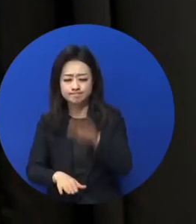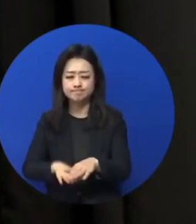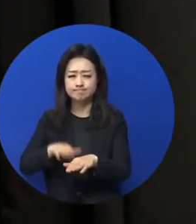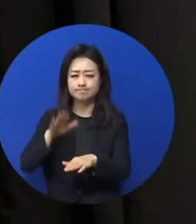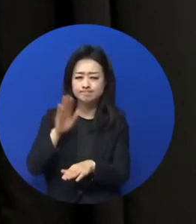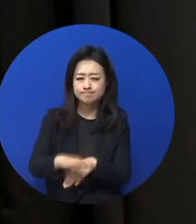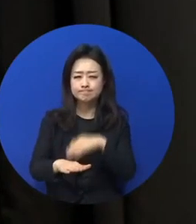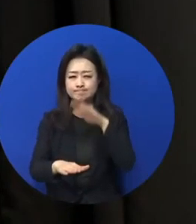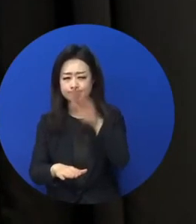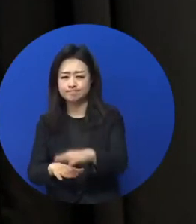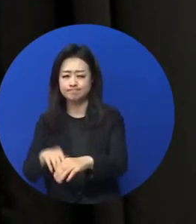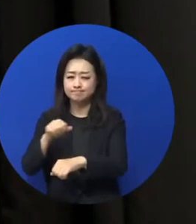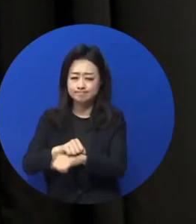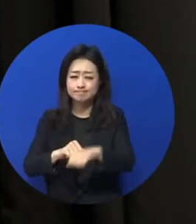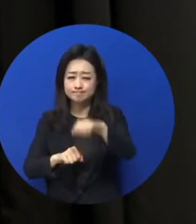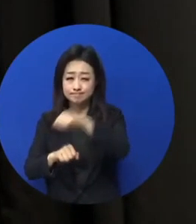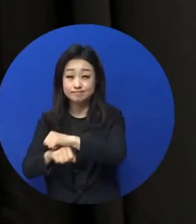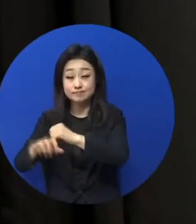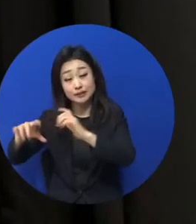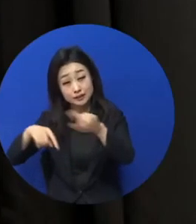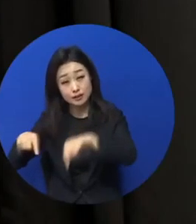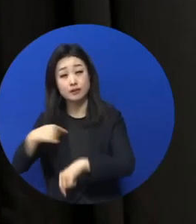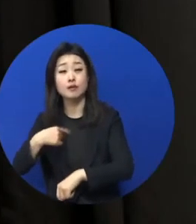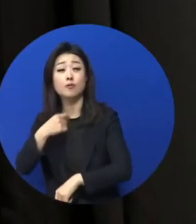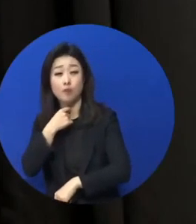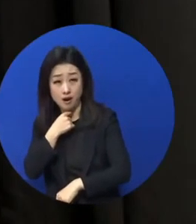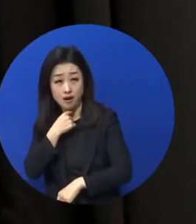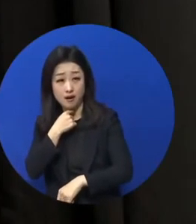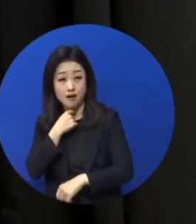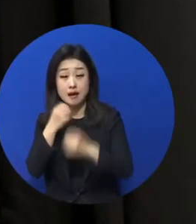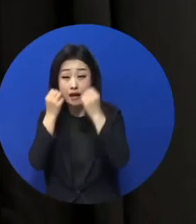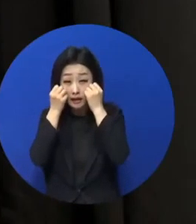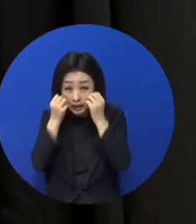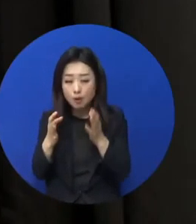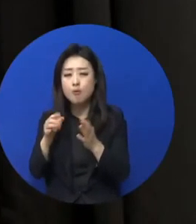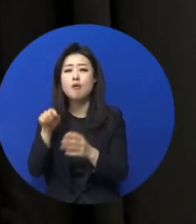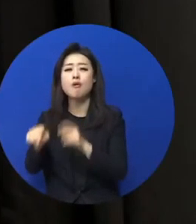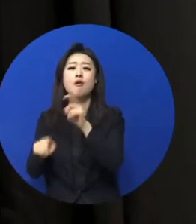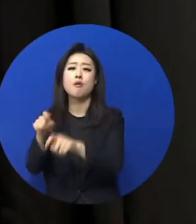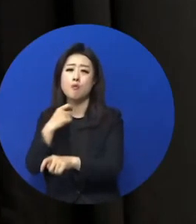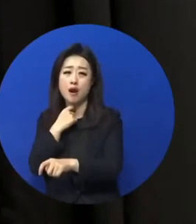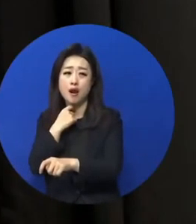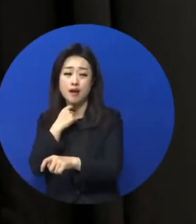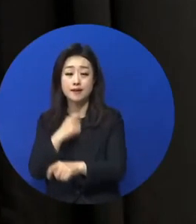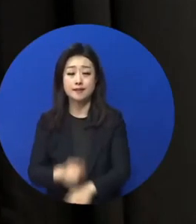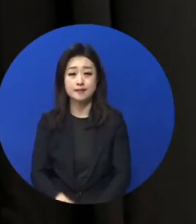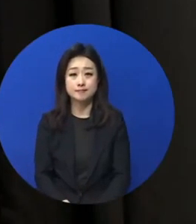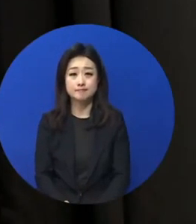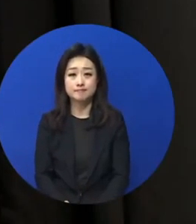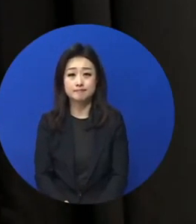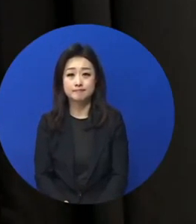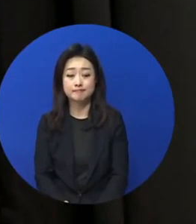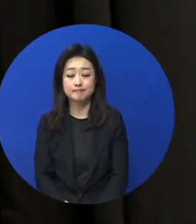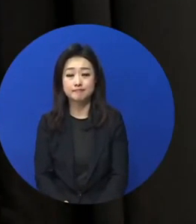과정을 무시하고 새로운 그림을 그리겠다는 헛약속은 드리지 않겠습니다.